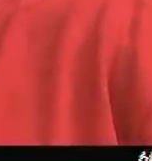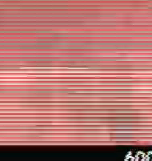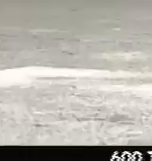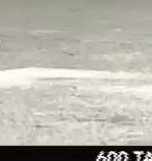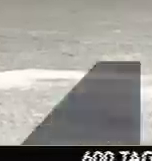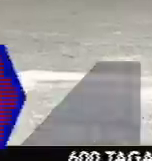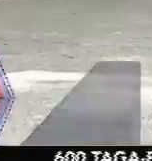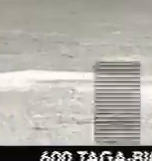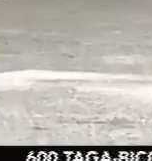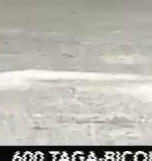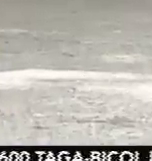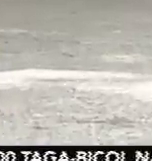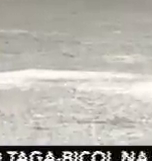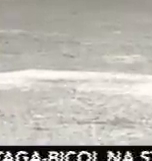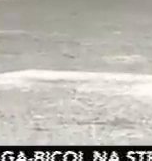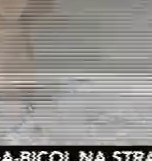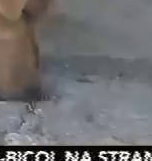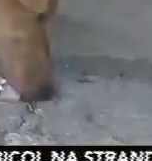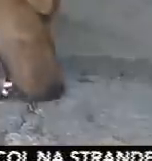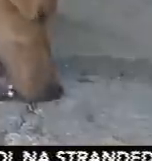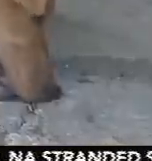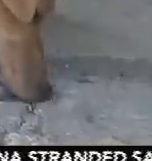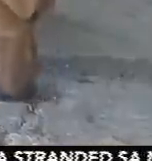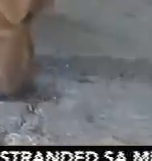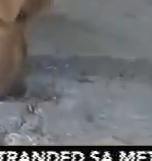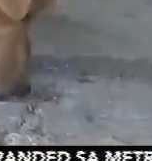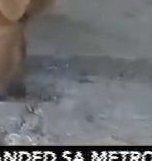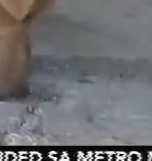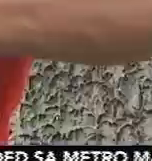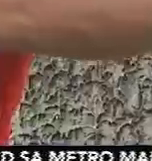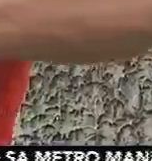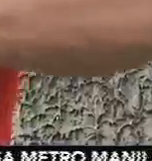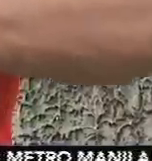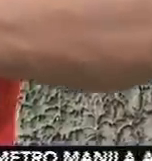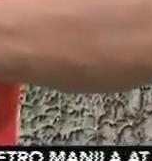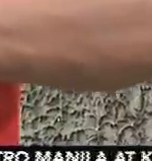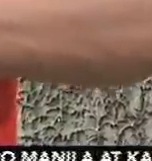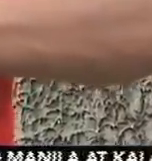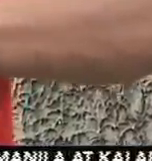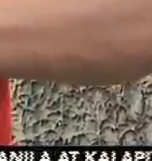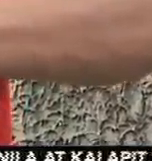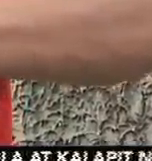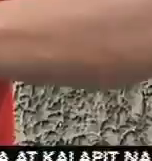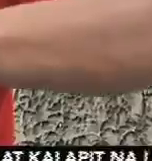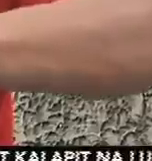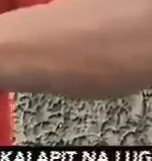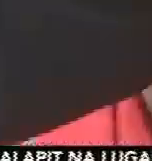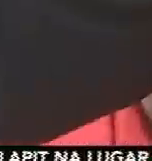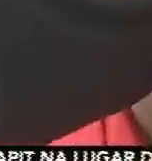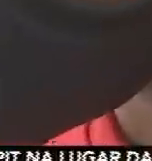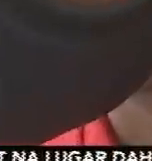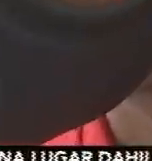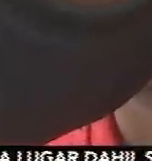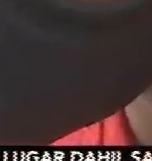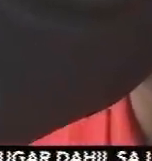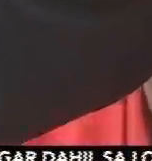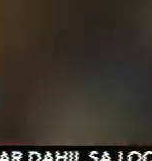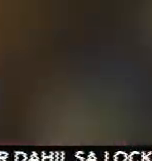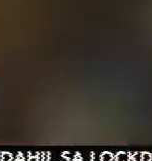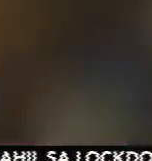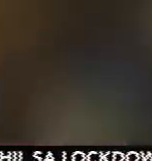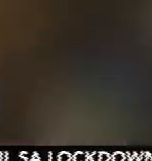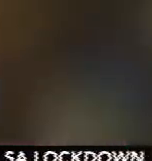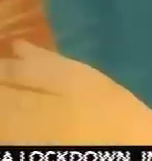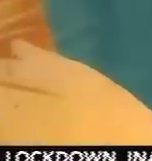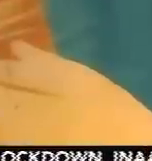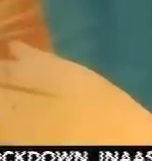Salatman sa pera at sa pedicab na lang nakatira, kasama ang mga asong alaga, ipinakita ng sapaterong si Kim Moranes ang tatag ng loob